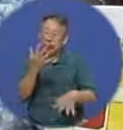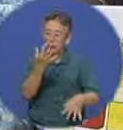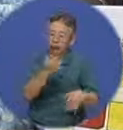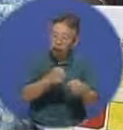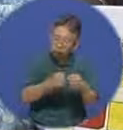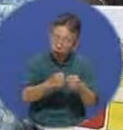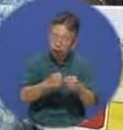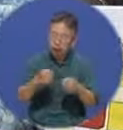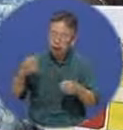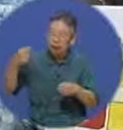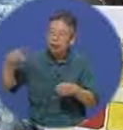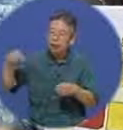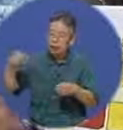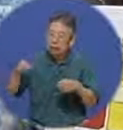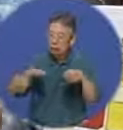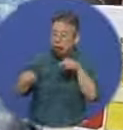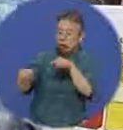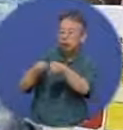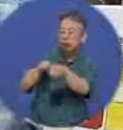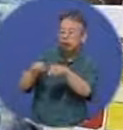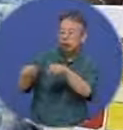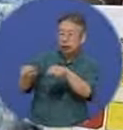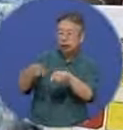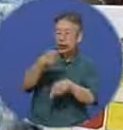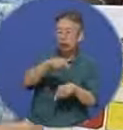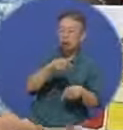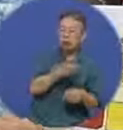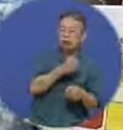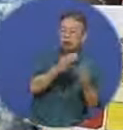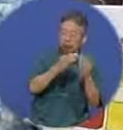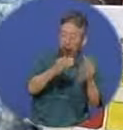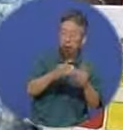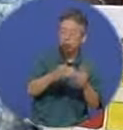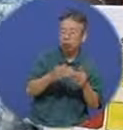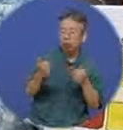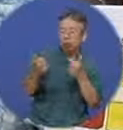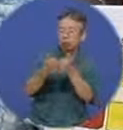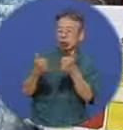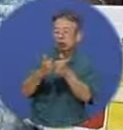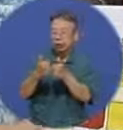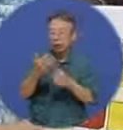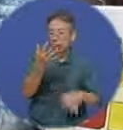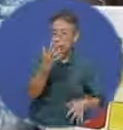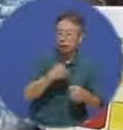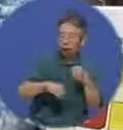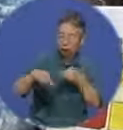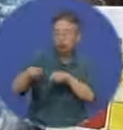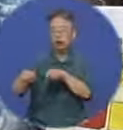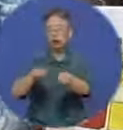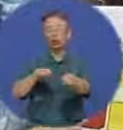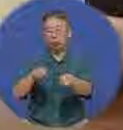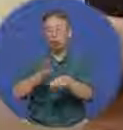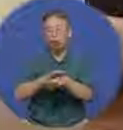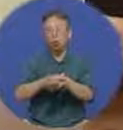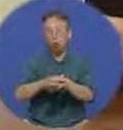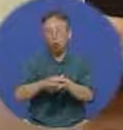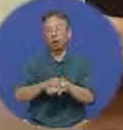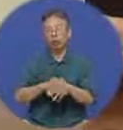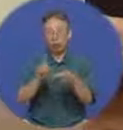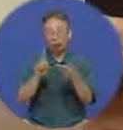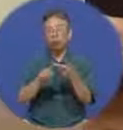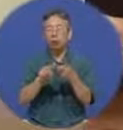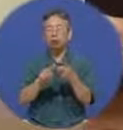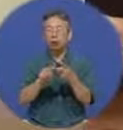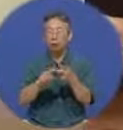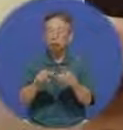先生の指導をしながら教育委員会と相談してその生徒に当たるということを今やってます。 はい、 もう一つは特